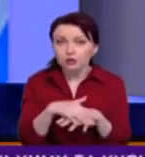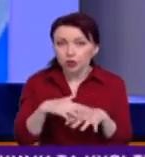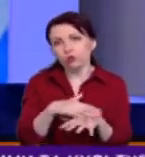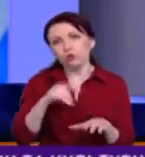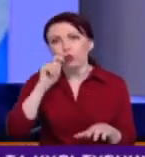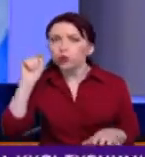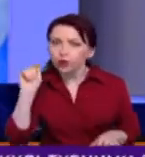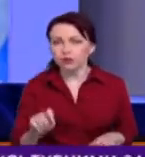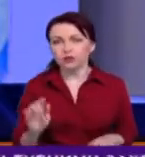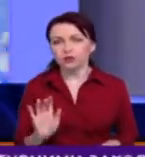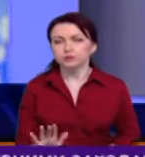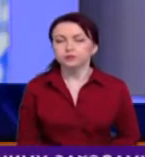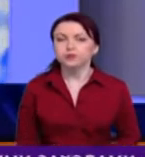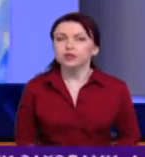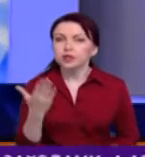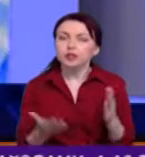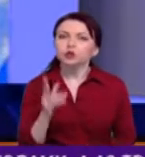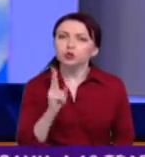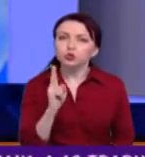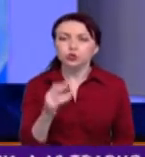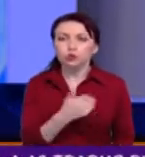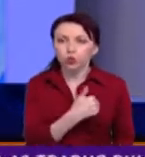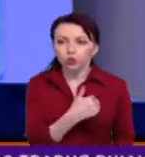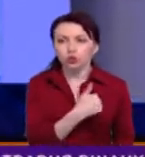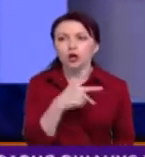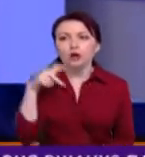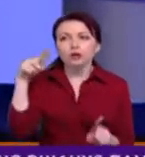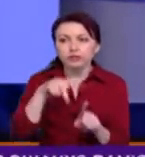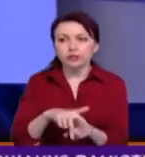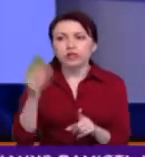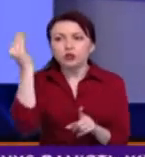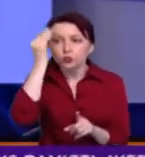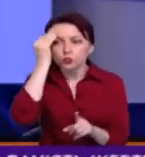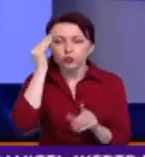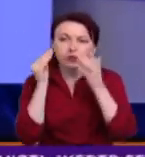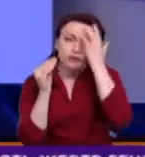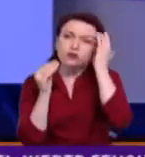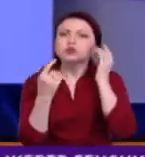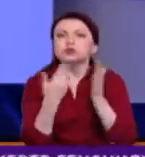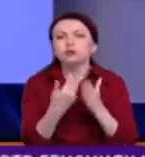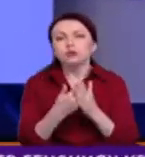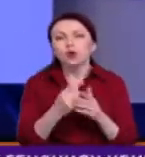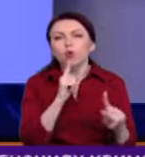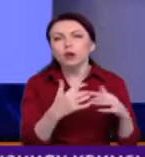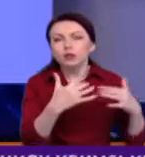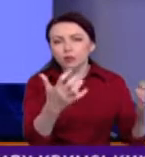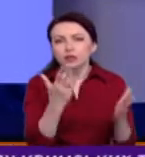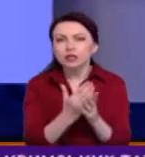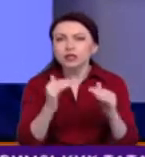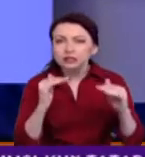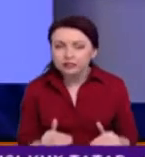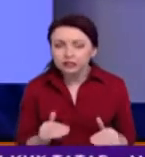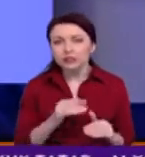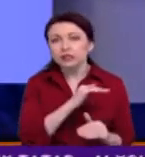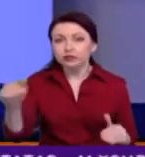України. Якщо хтось хоче нав'язати думку, що нібито у парламенту є низький рівень